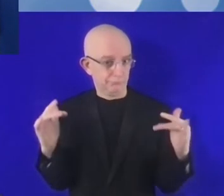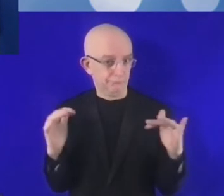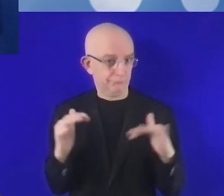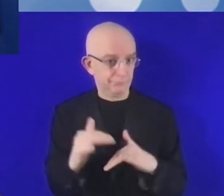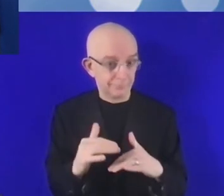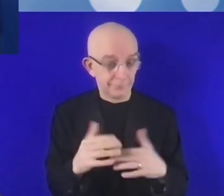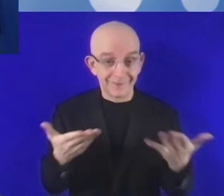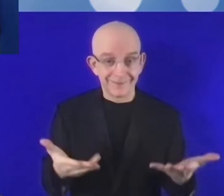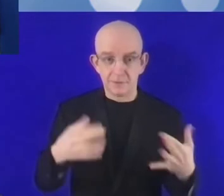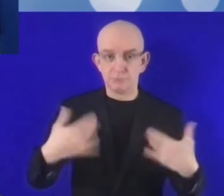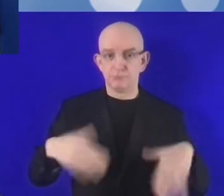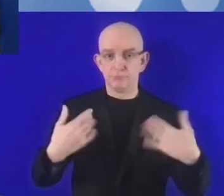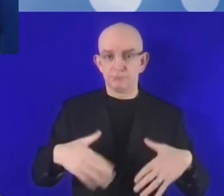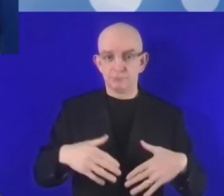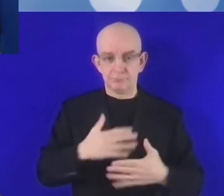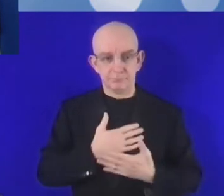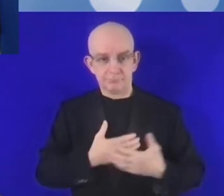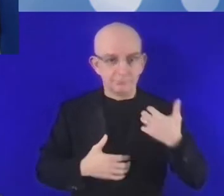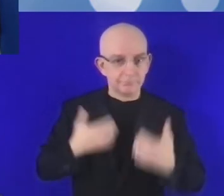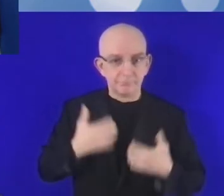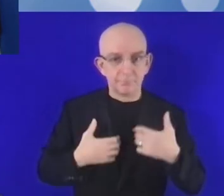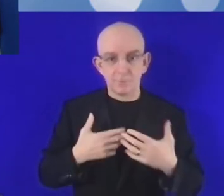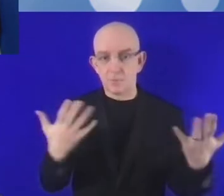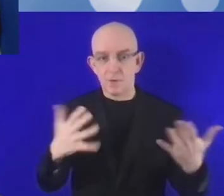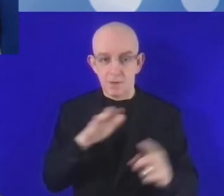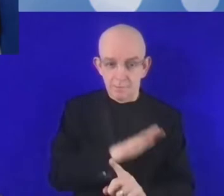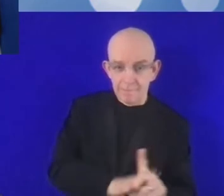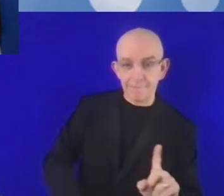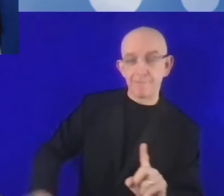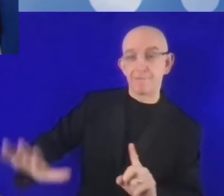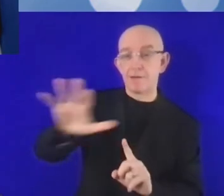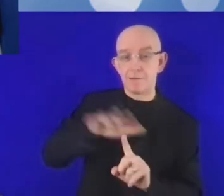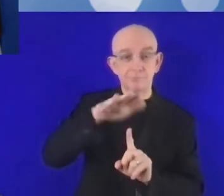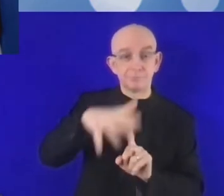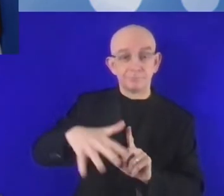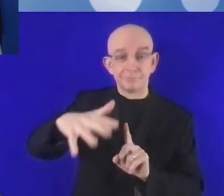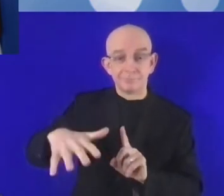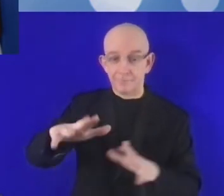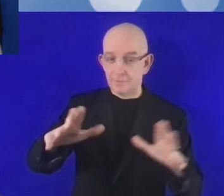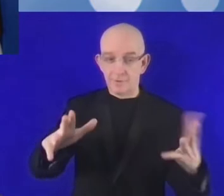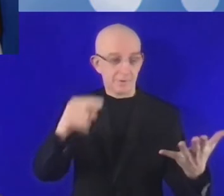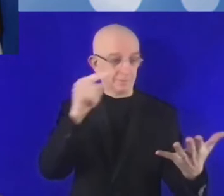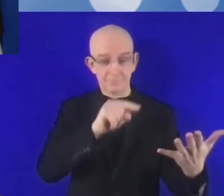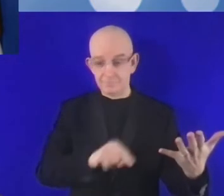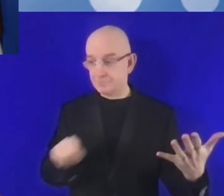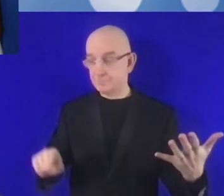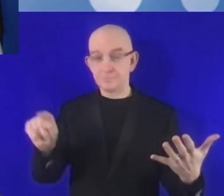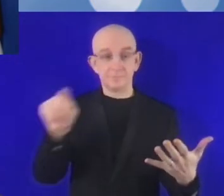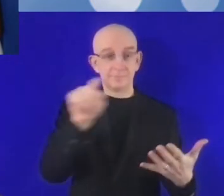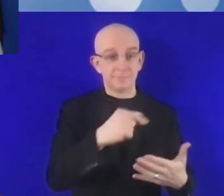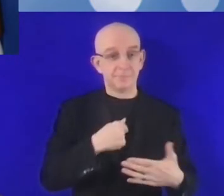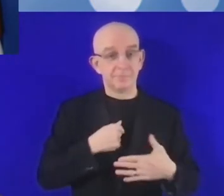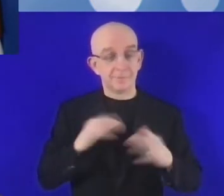une région de jeunes travailleurs, souvent talentueux, souvent créatifs. Et j'espère que